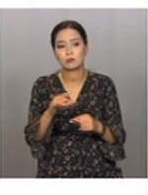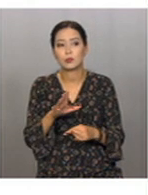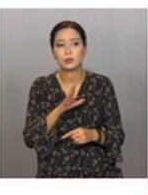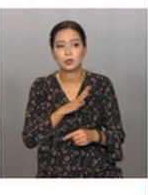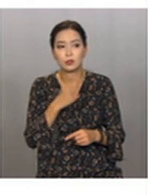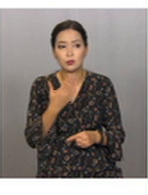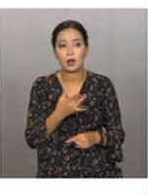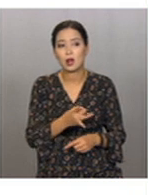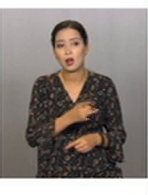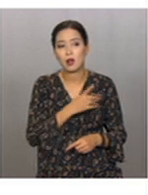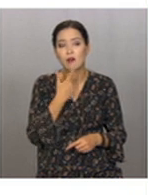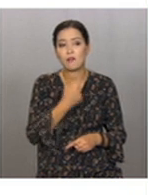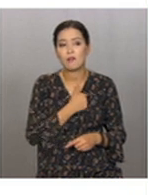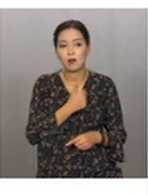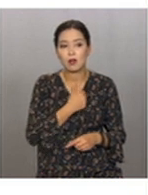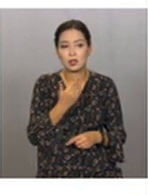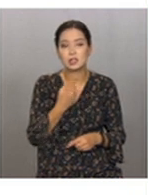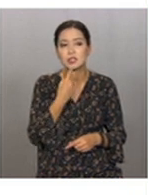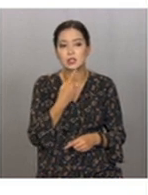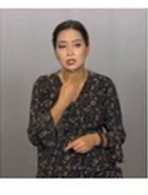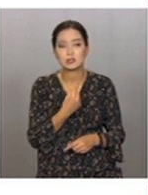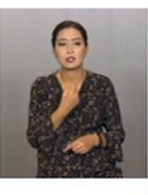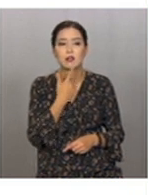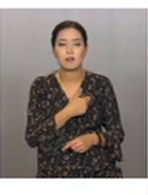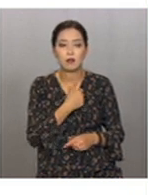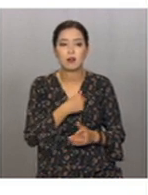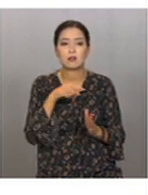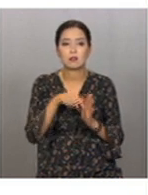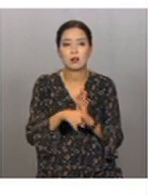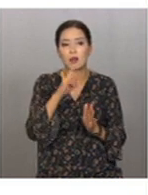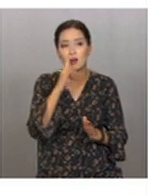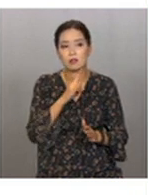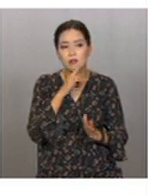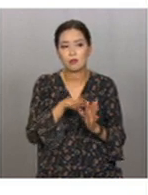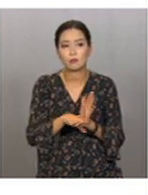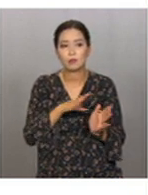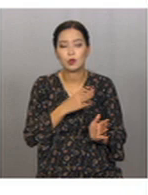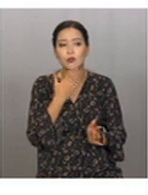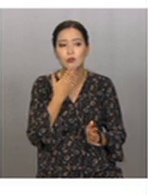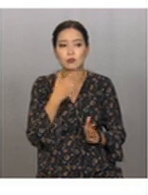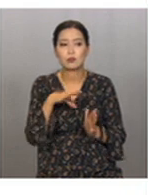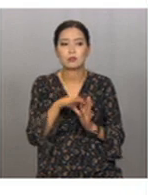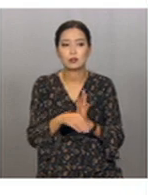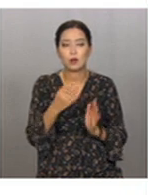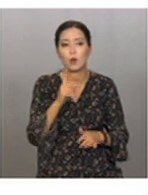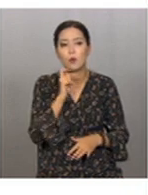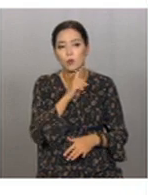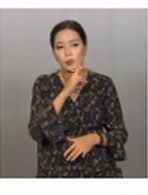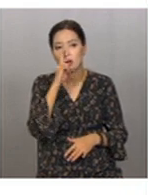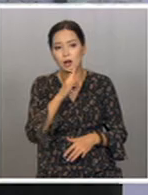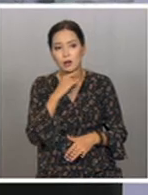Ақгвардияшылармен күресте Қызыл армия құрамына қазақтар да кірді. Ұлттық әскери құрамалар Орынбор қазақ полкі бөлімдерінде